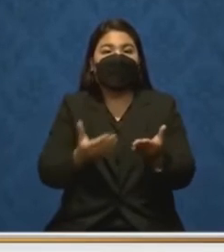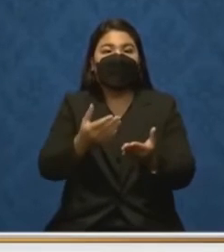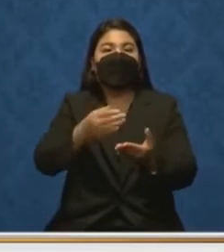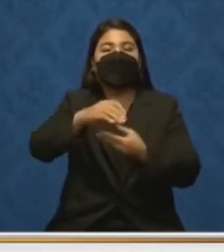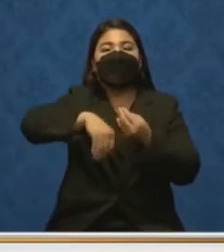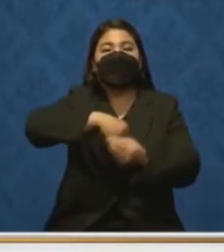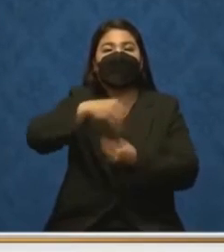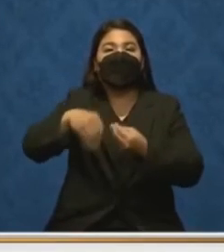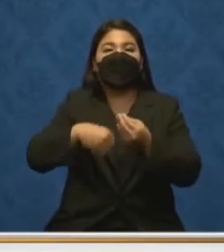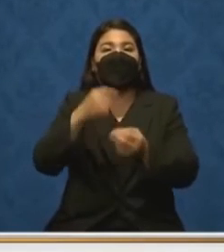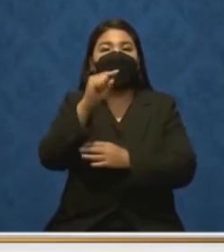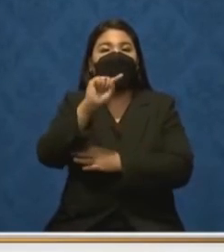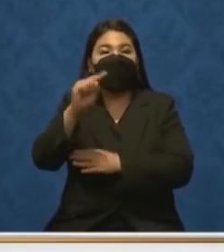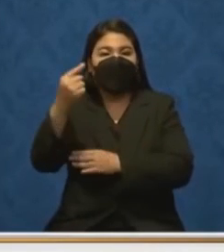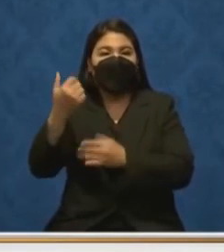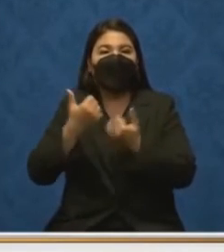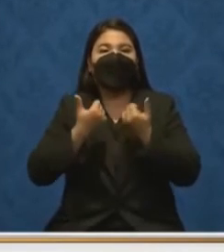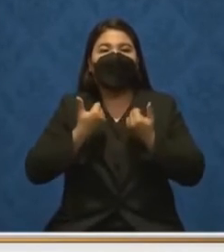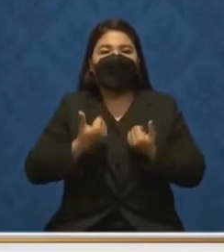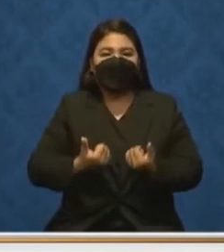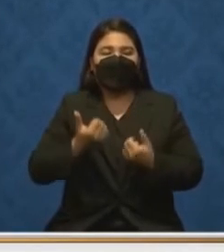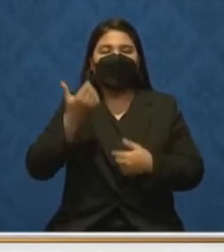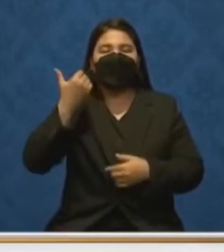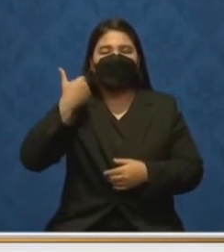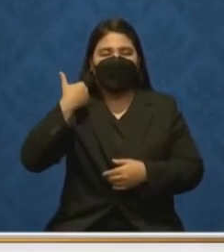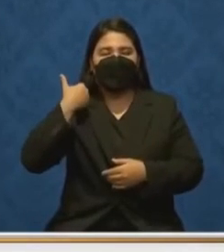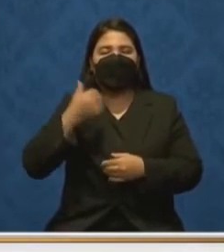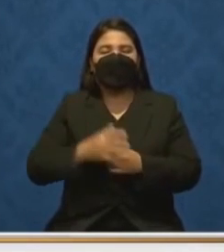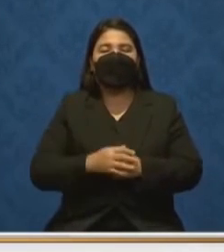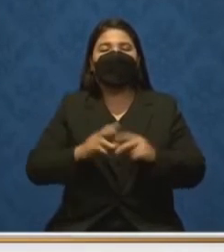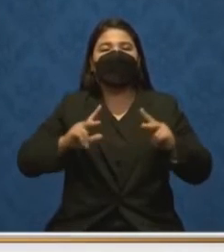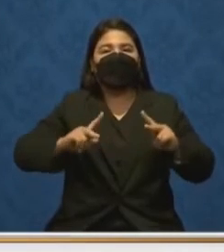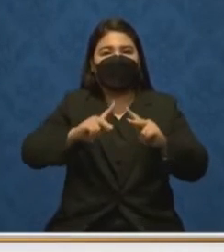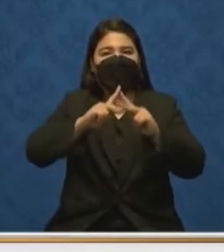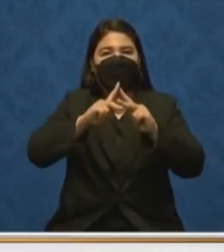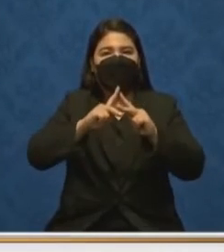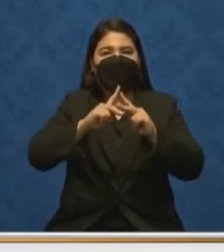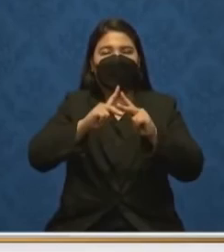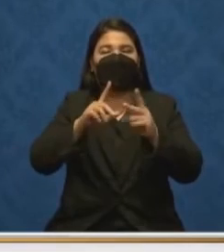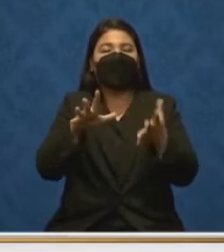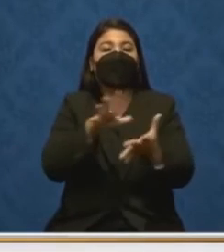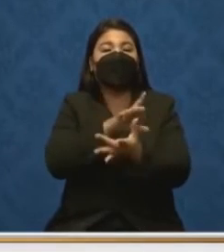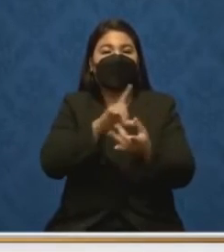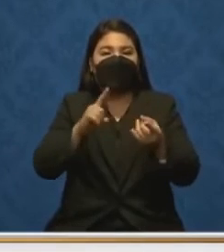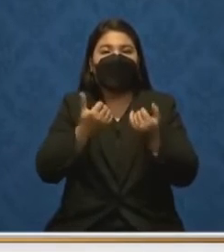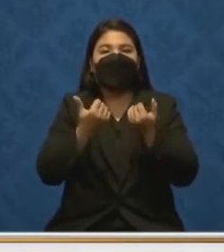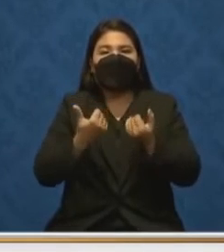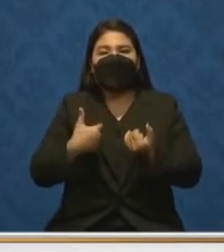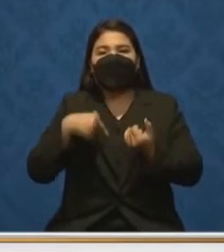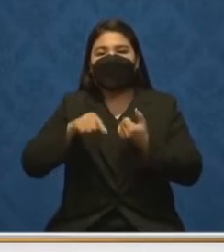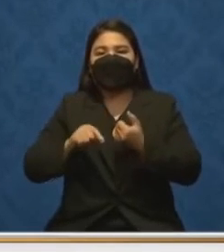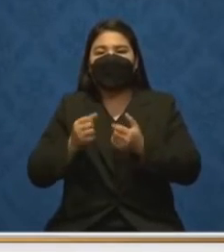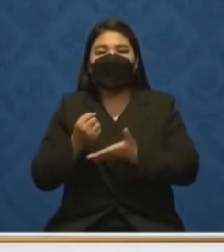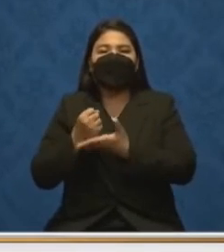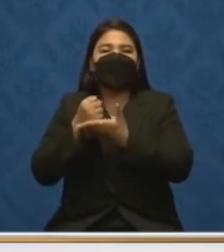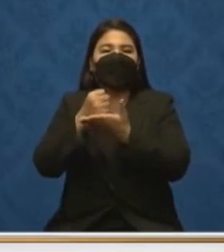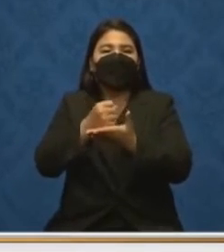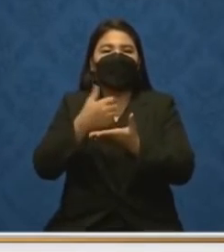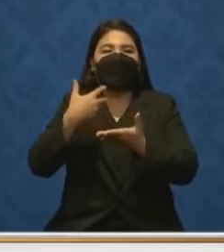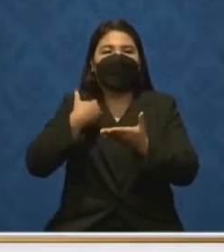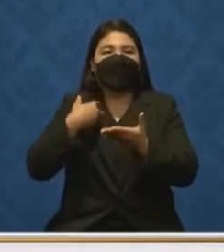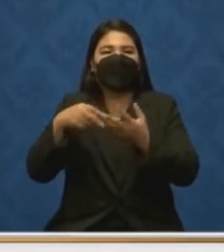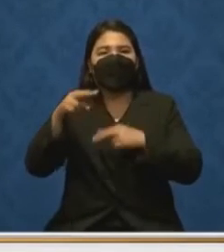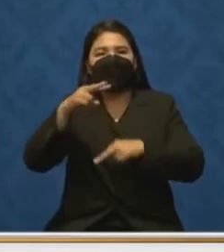Subset อยู่ในนั้นด้วยแล้วก็กระสงวัฒนธรม ก็ทำหน้าที่ในการอนุรัษสืบสาร Soft Power